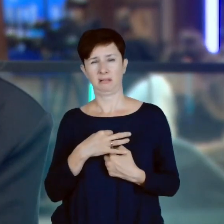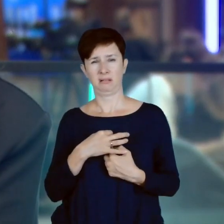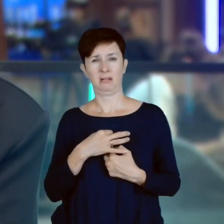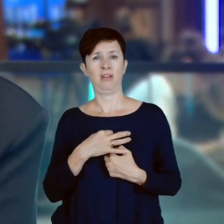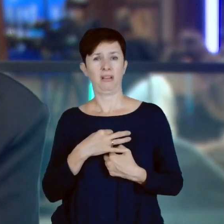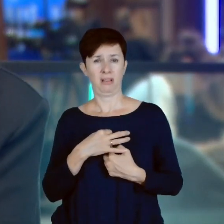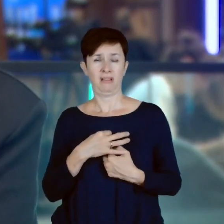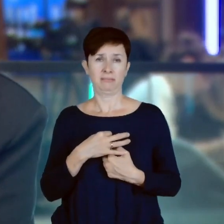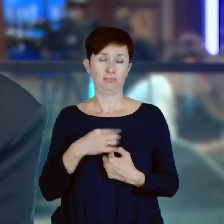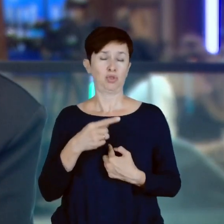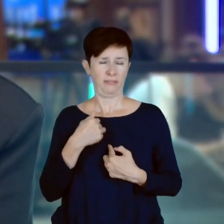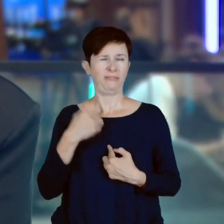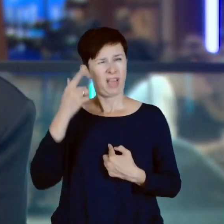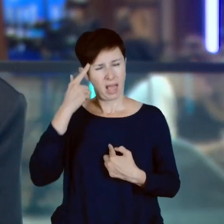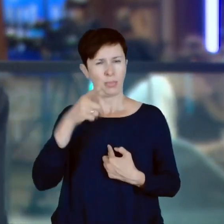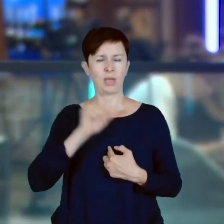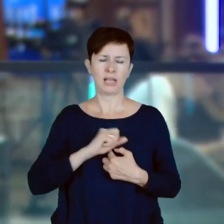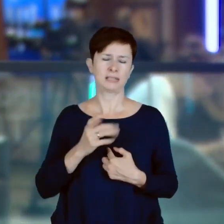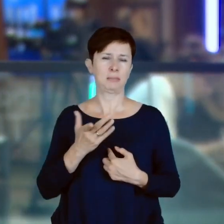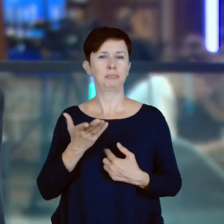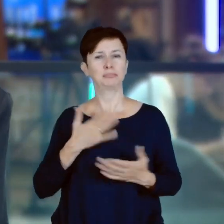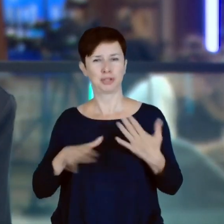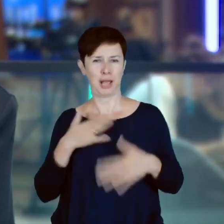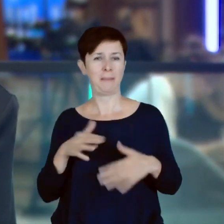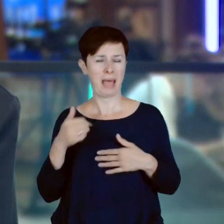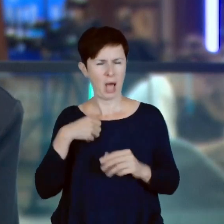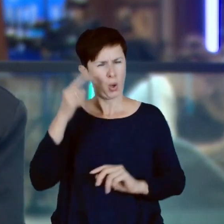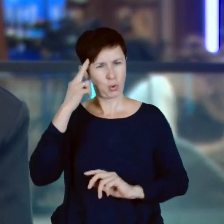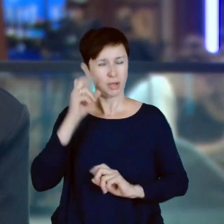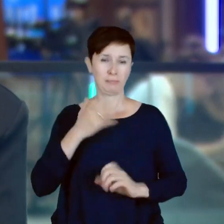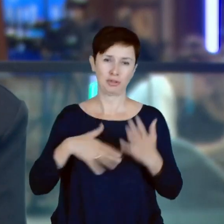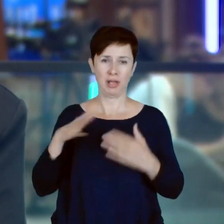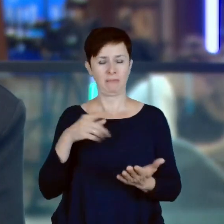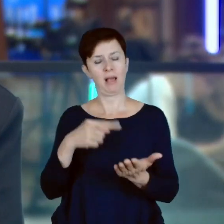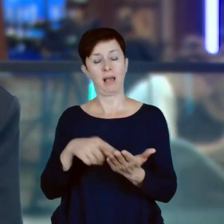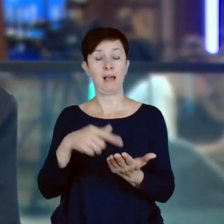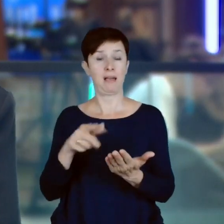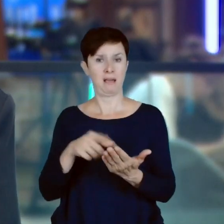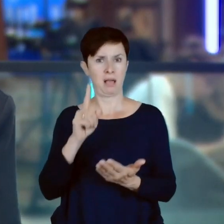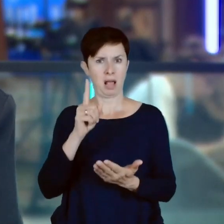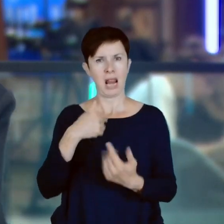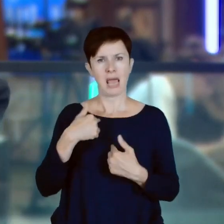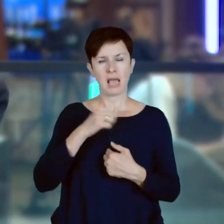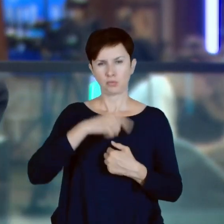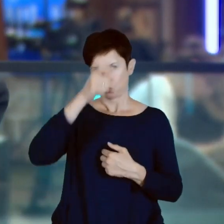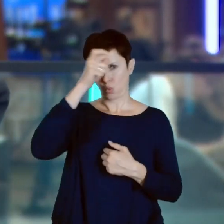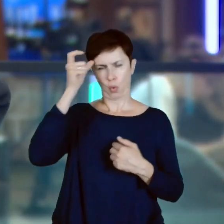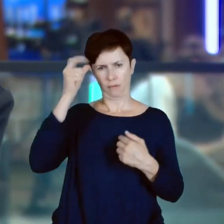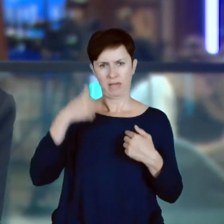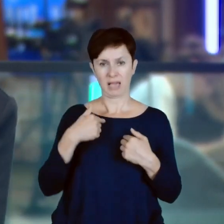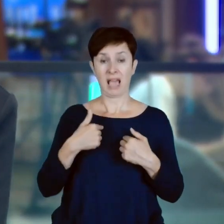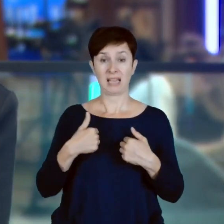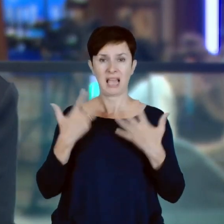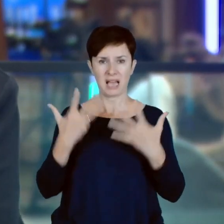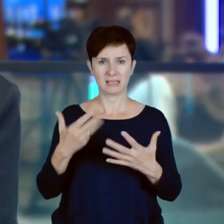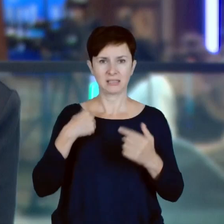okay, to jest taki given, prawda, my to rozumiemy, to jest przyjemne, nie, ale ja jestem człowiekiem, chcę sobie użyć swoją korę przedczołową